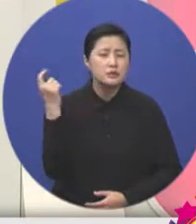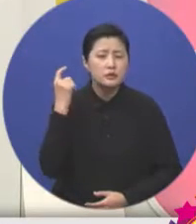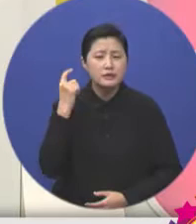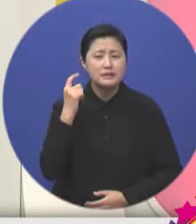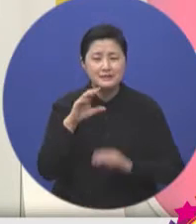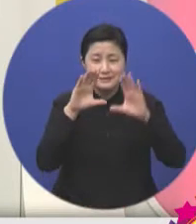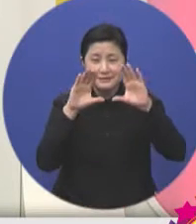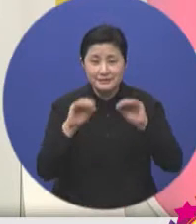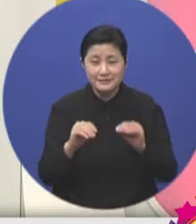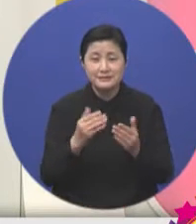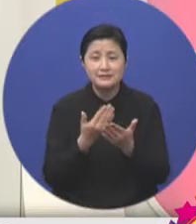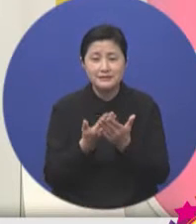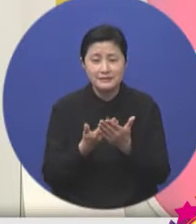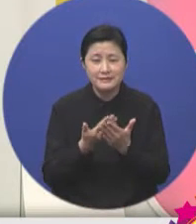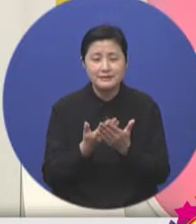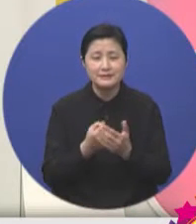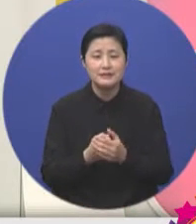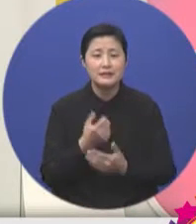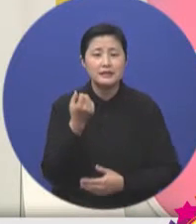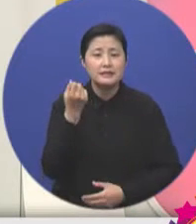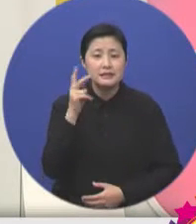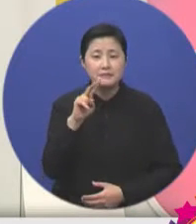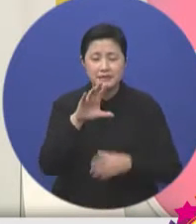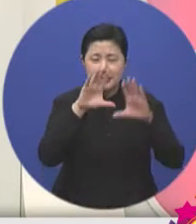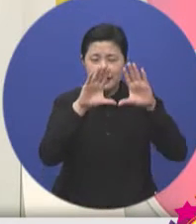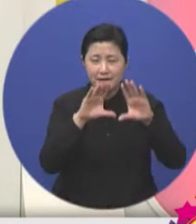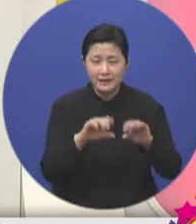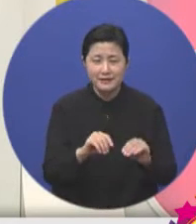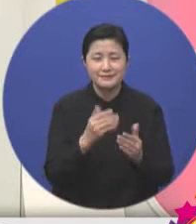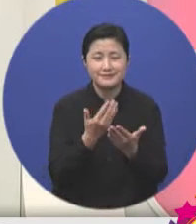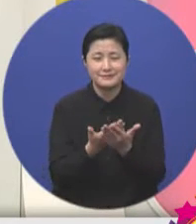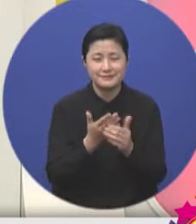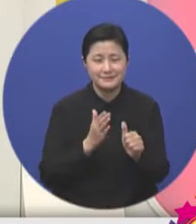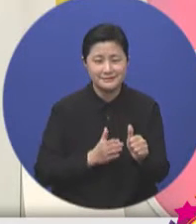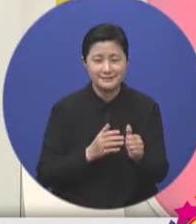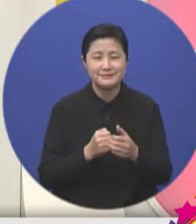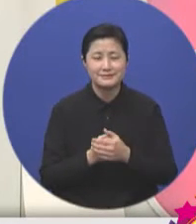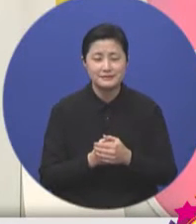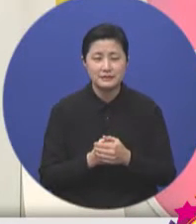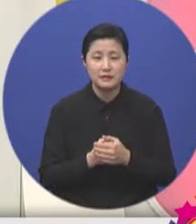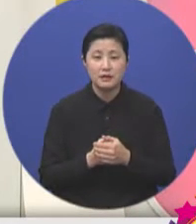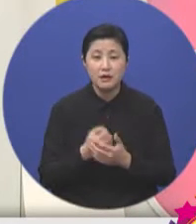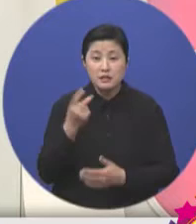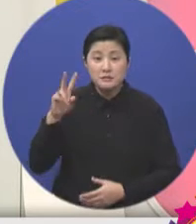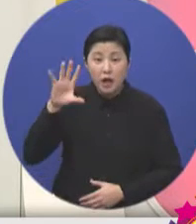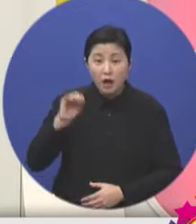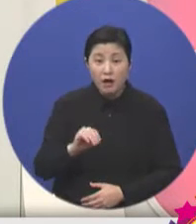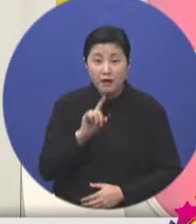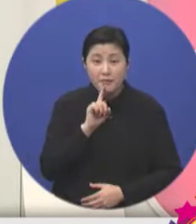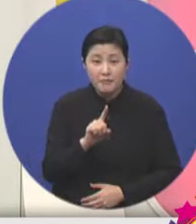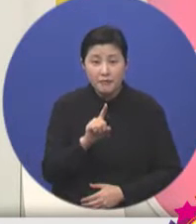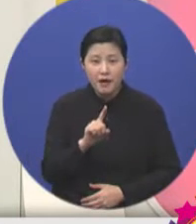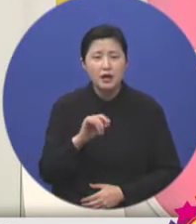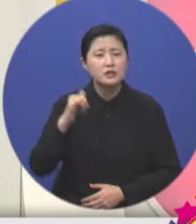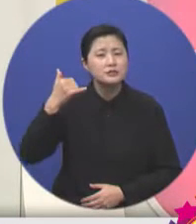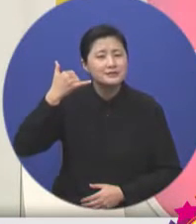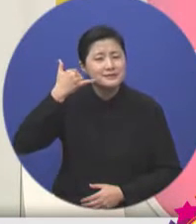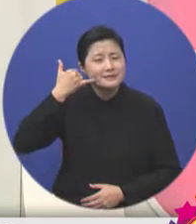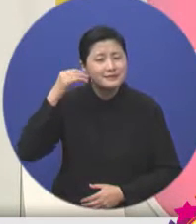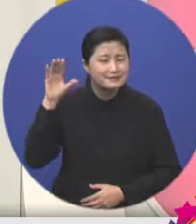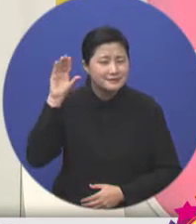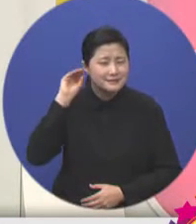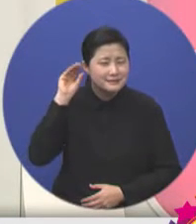줄여주세요. 네. 예? TV를 꺼주세요. 소리를 꺼자고요? 네, 네. 수화기를 통해서